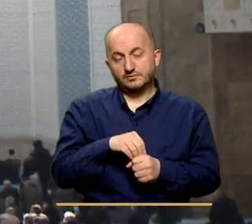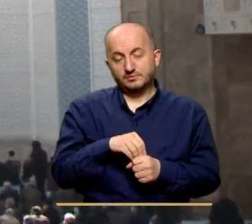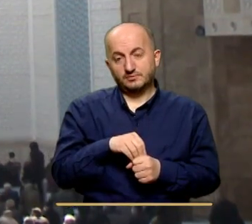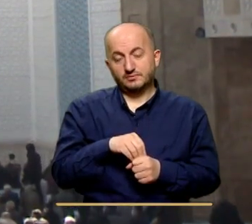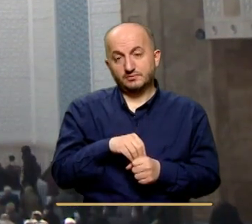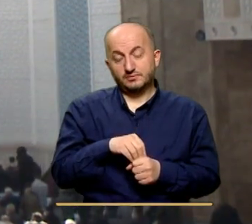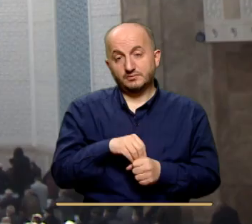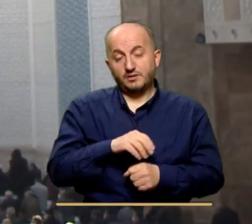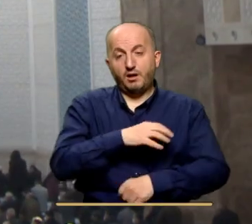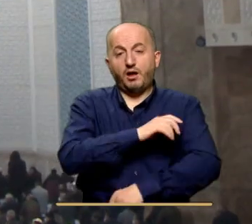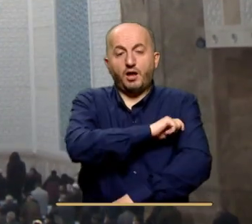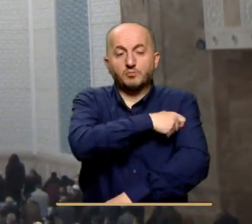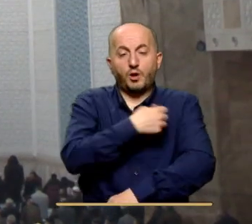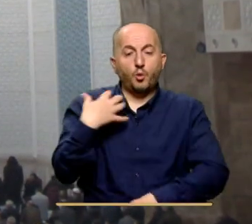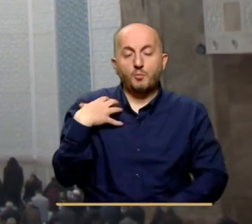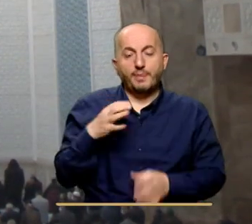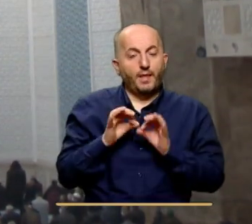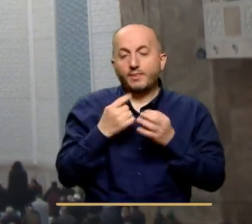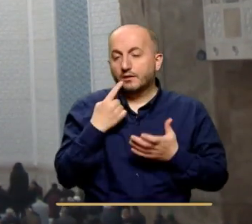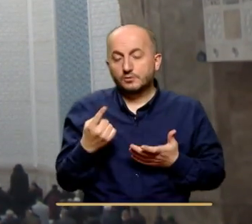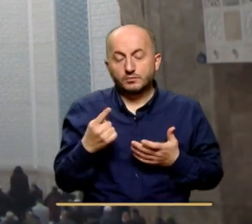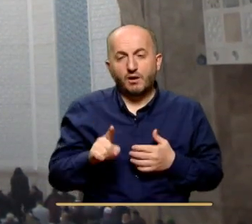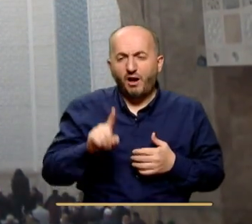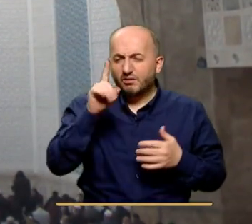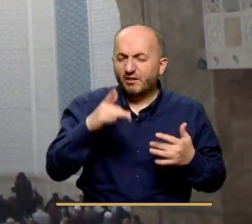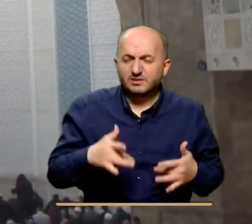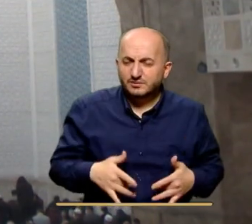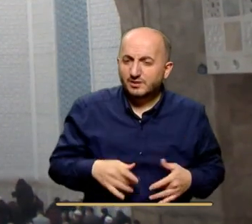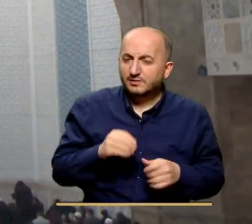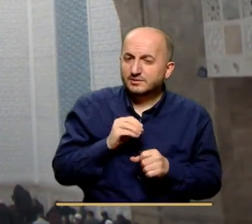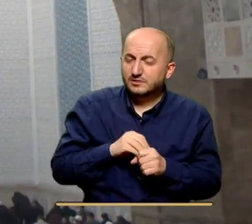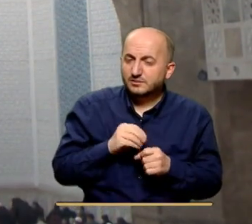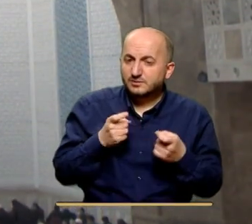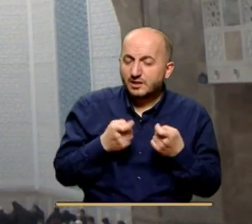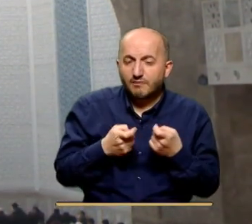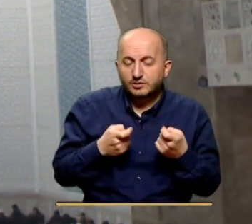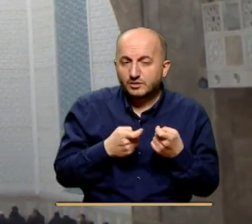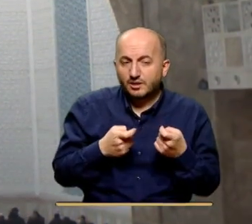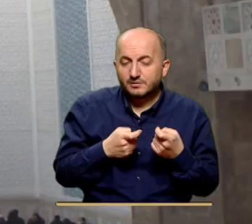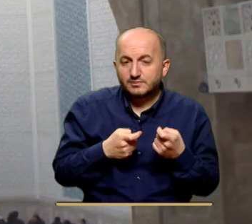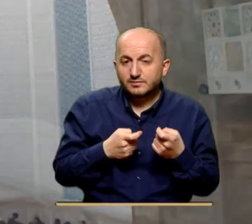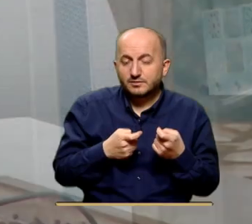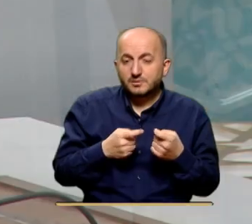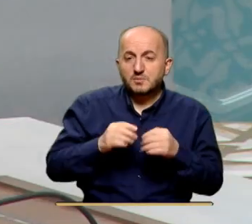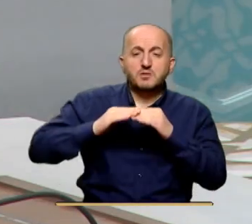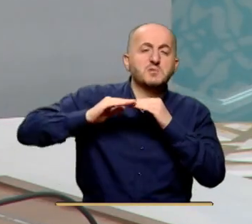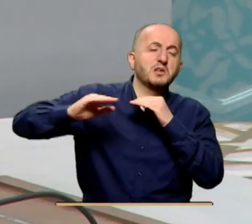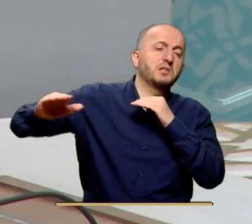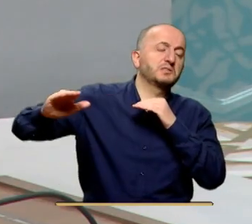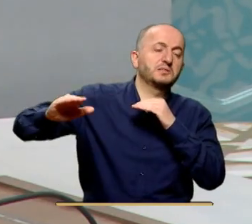işte Alman kumandan ne diyor? Allah rızası için savaşan bir